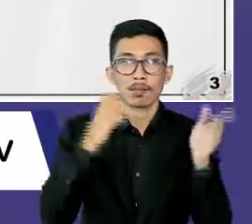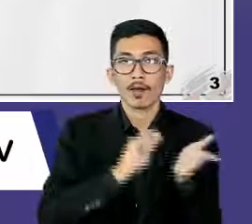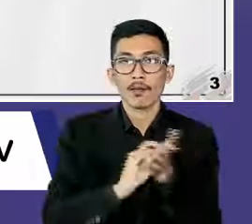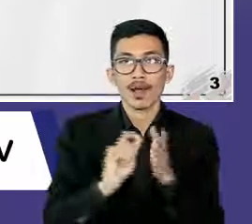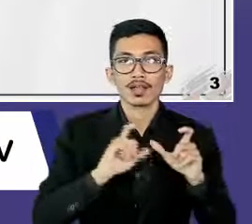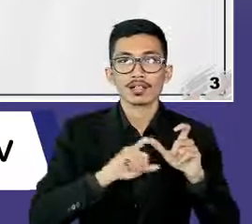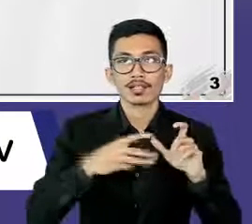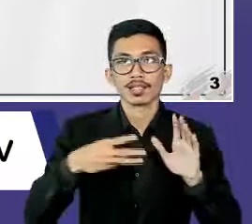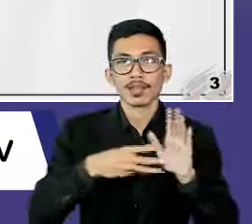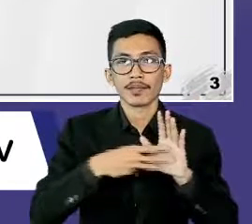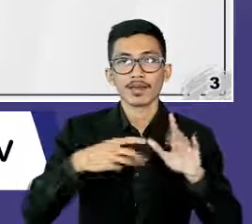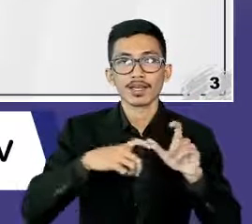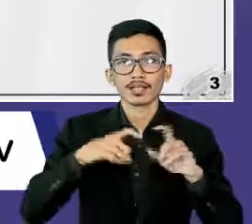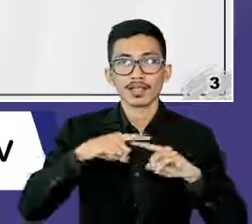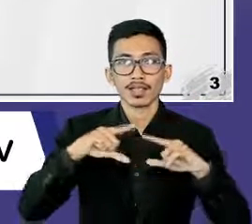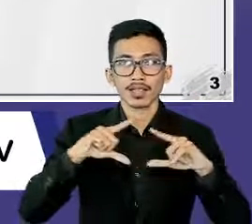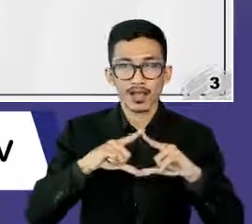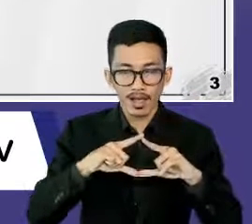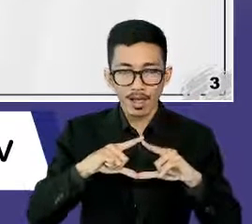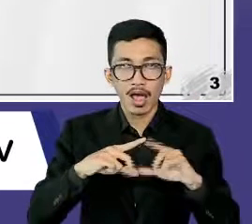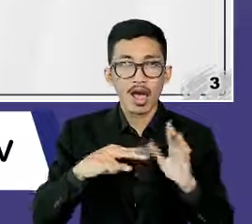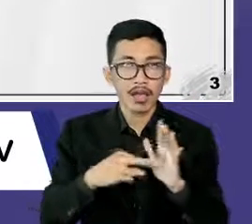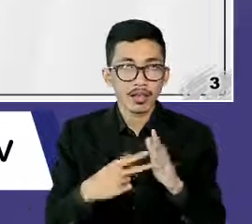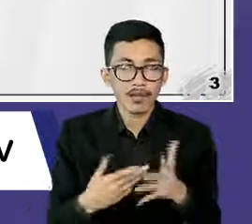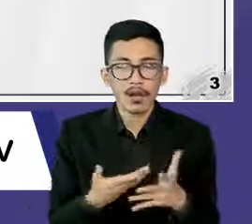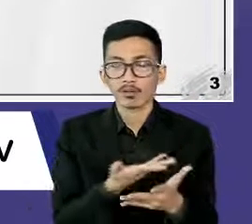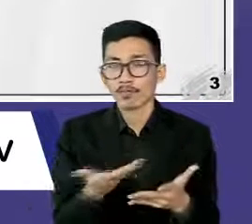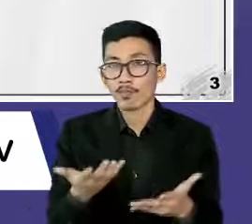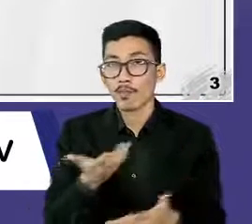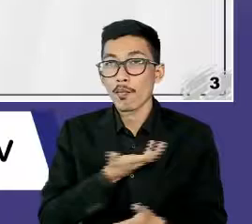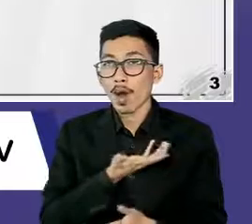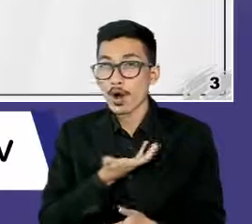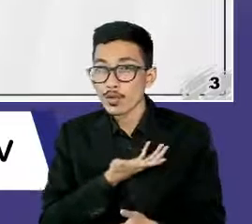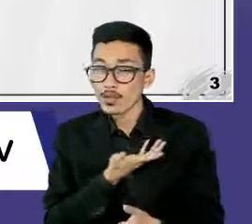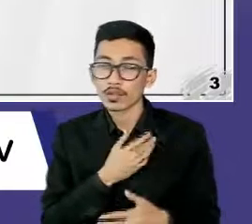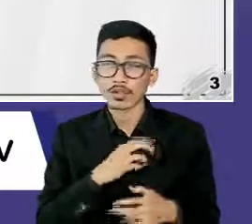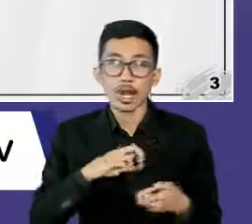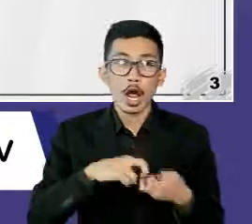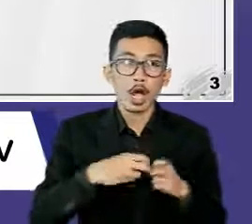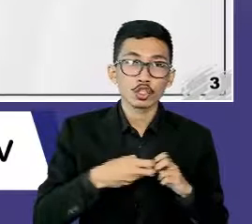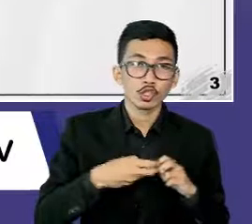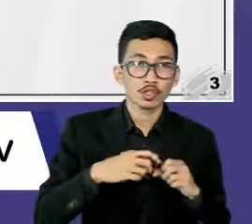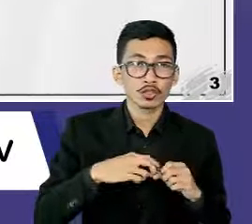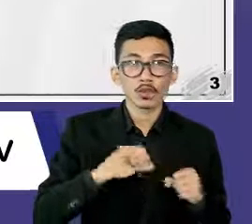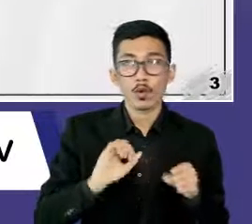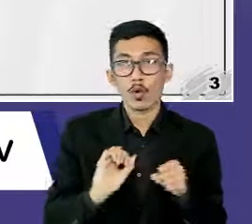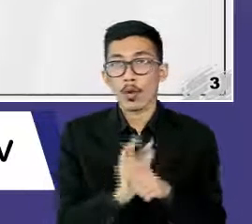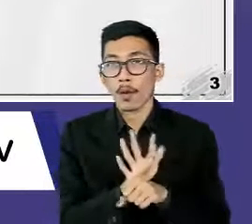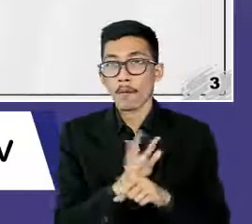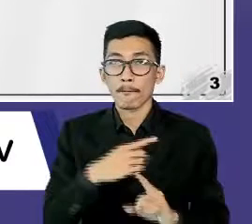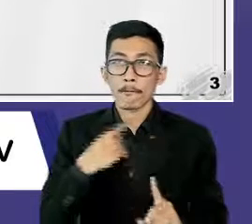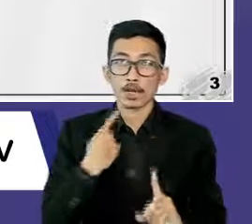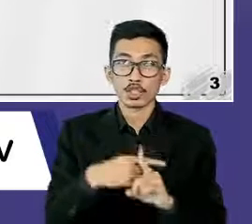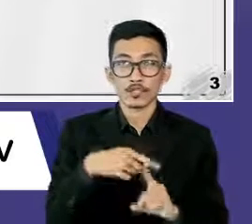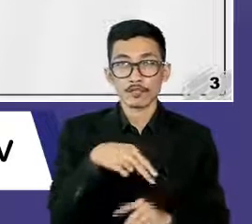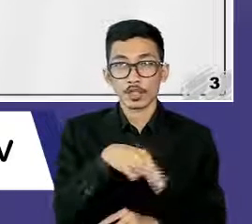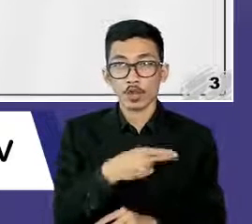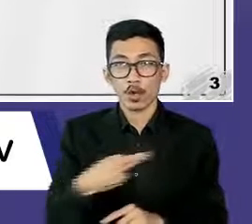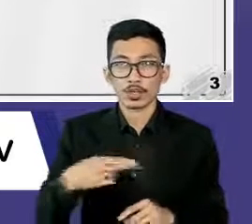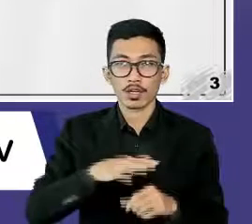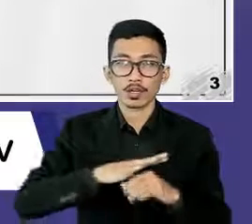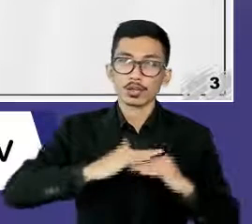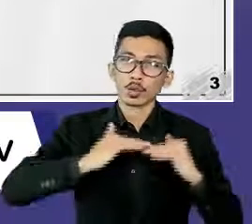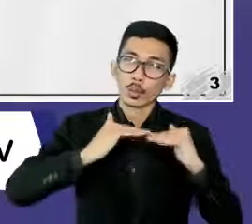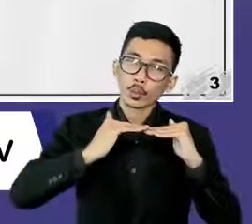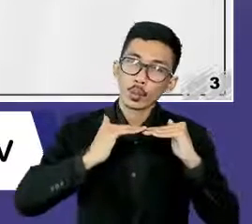maka Keinginan kita semua bahwa menekan kasus aktif di Indonesia akan bisa